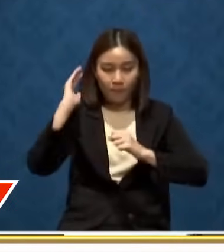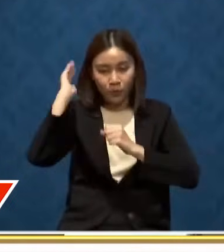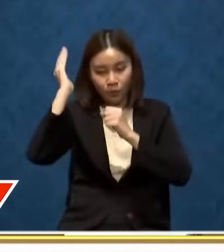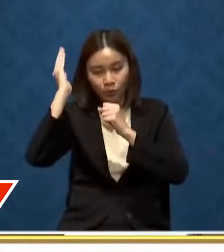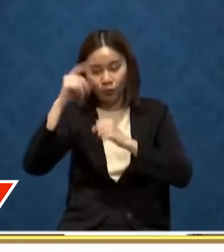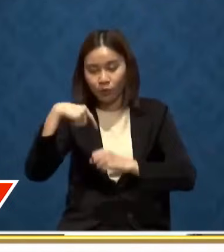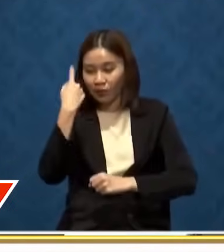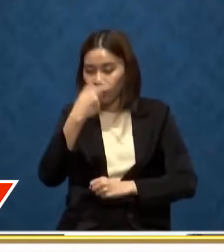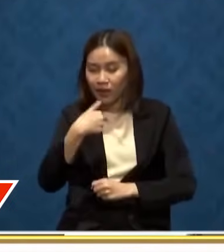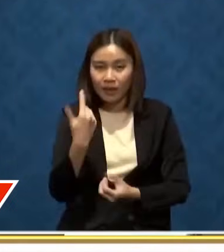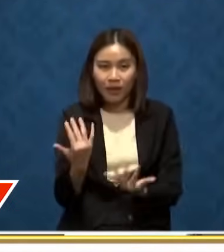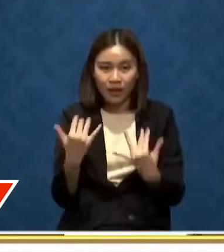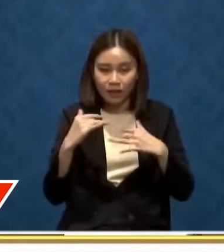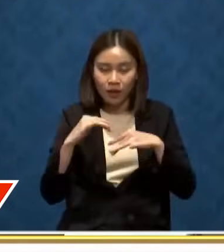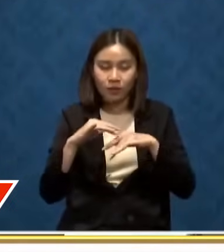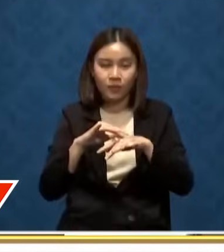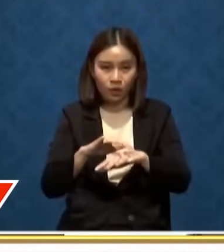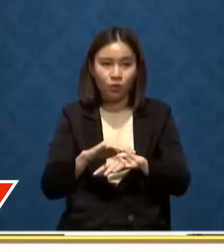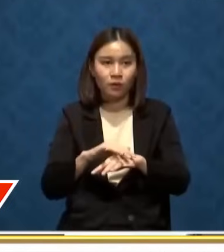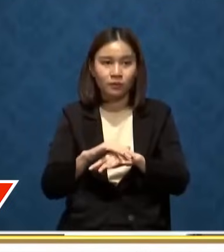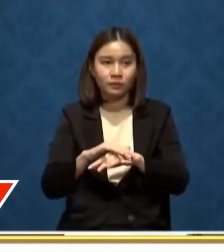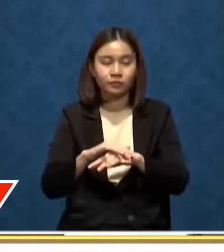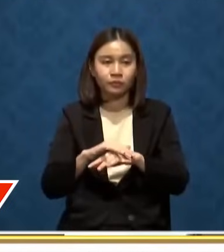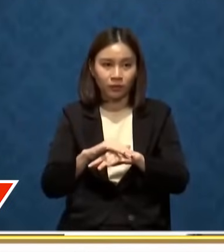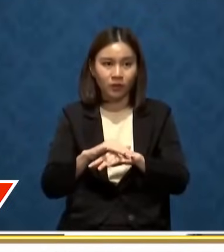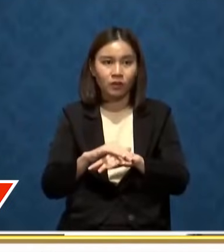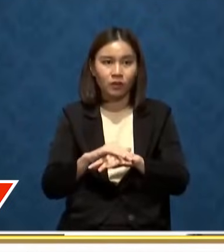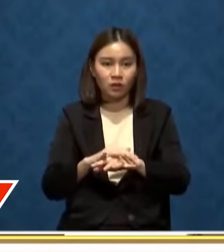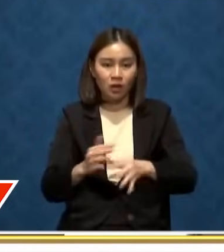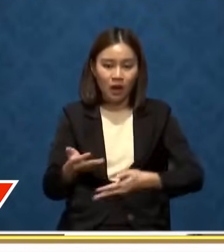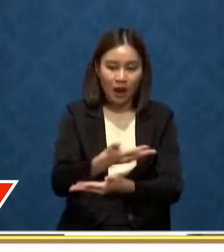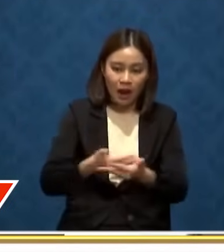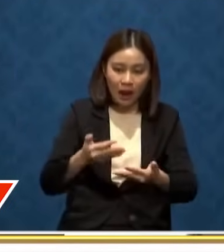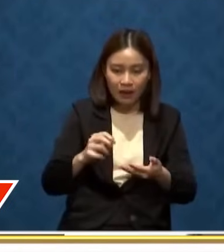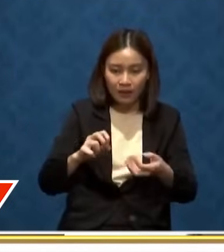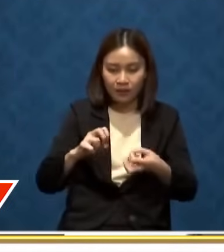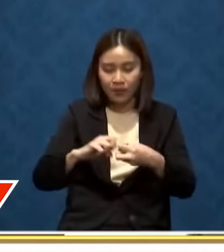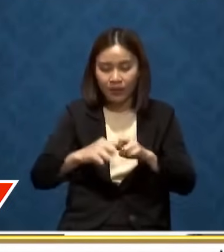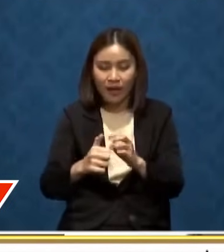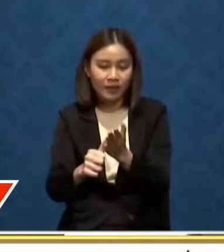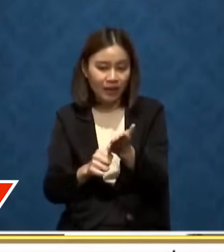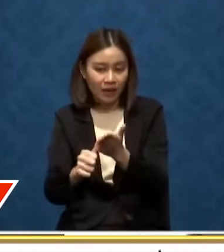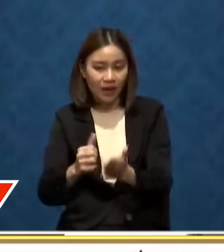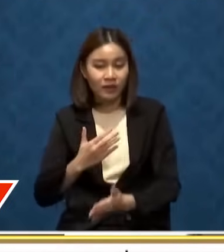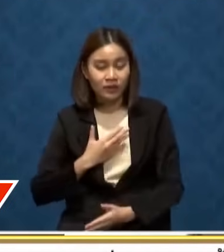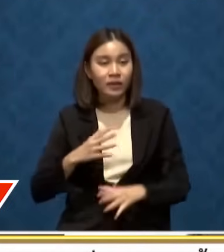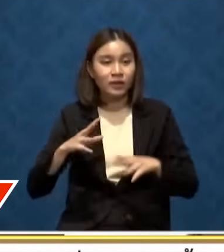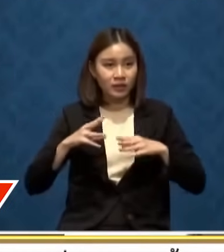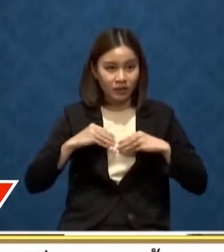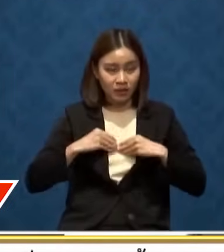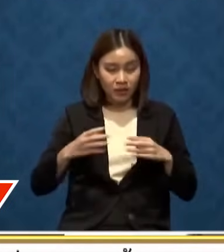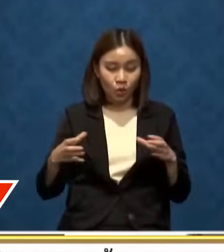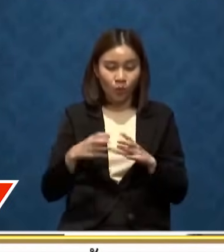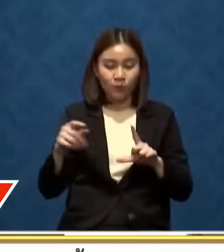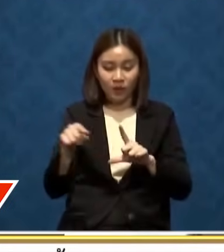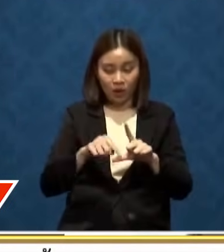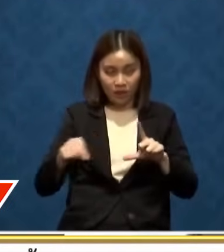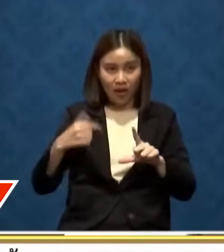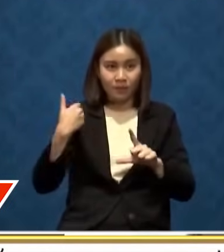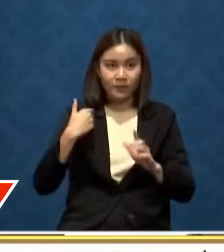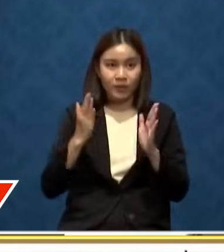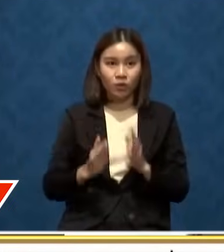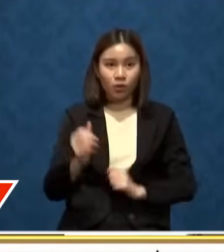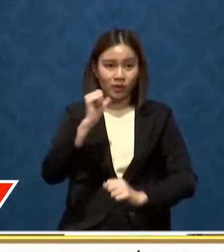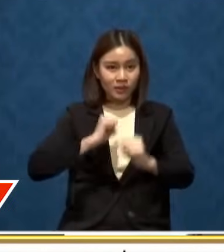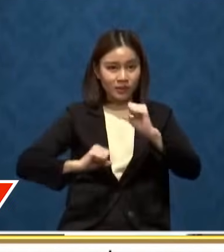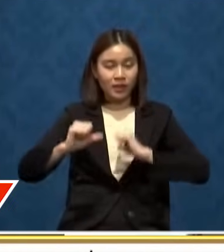ที่มีส่วนได้ส่วนเสียและเกี่ยวข้องมาร่วมหาทางออกและท่านยินดีมากพรรคก้าวไกลเรามีนักแสด